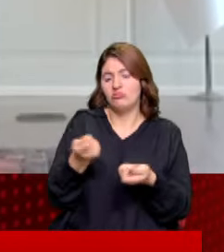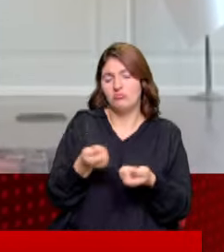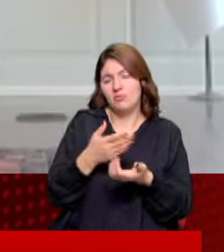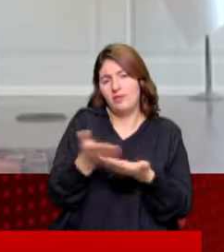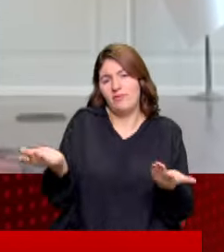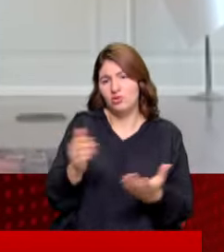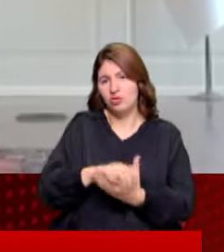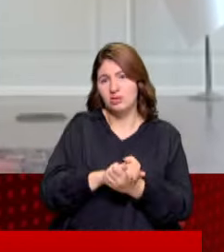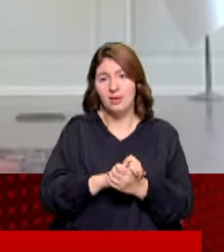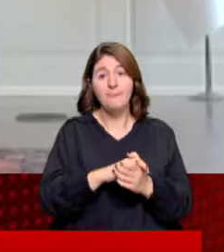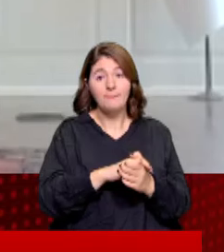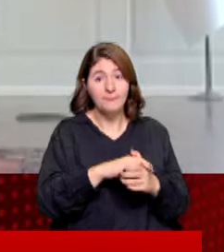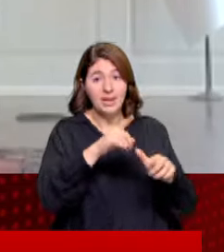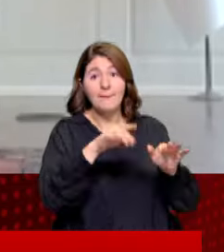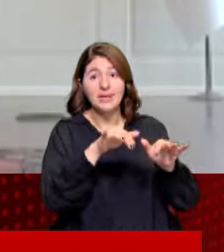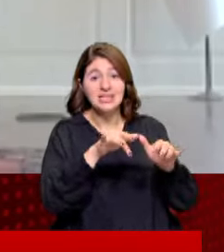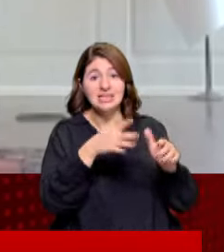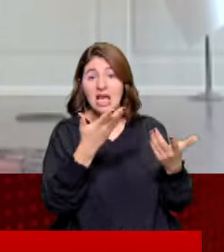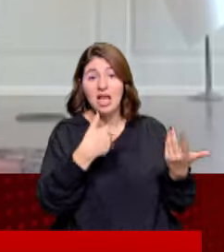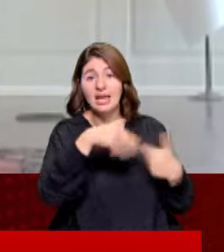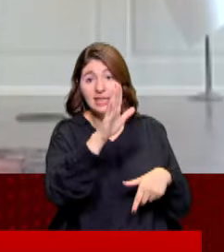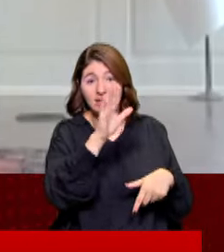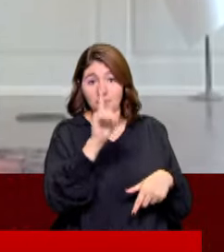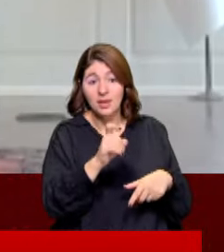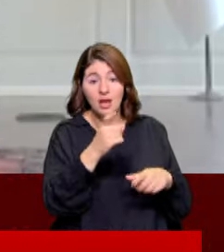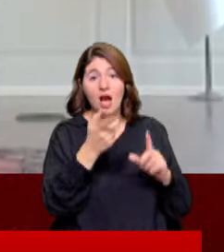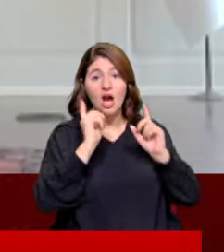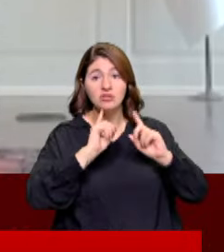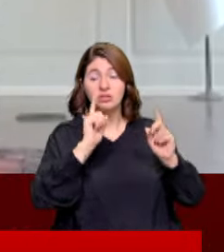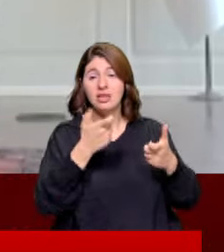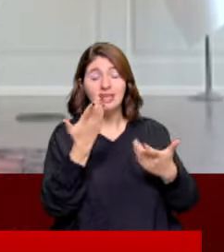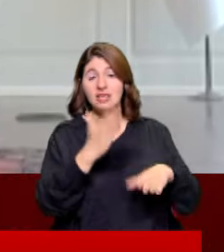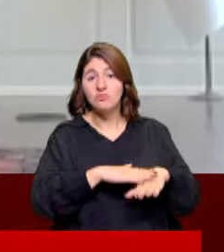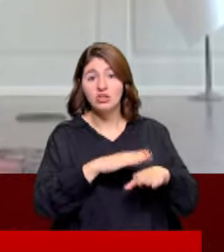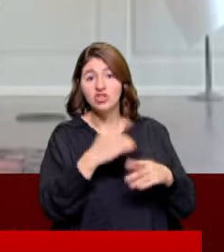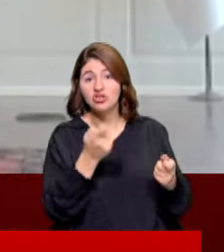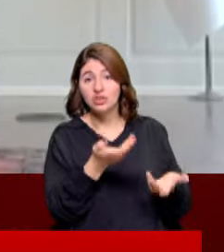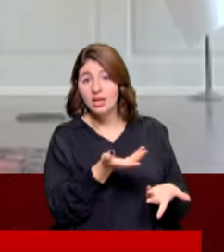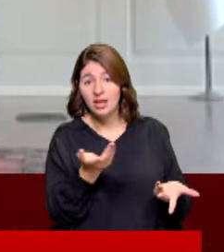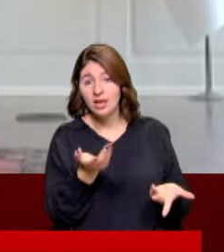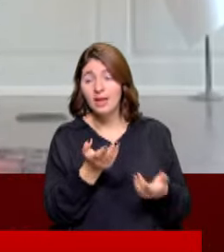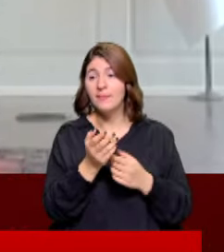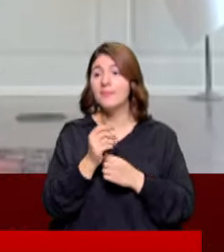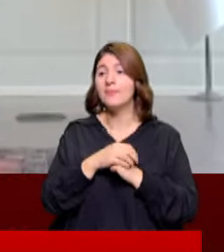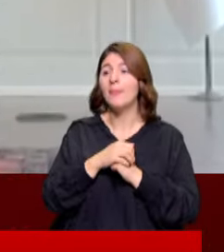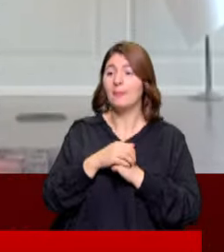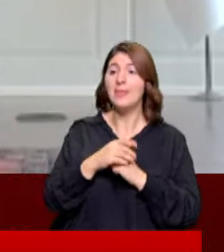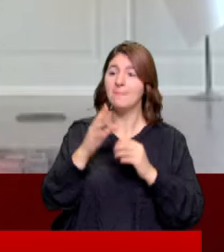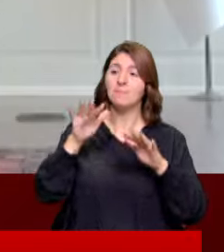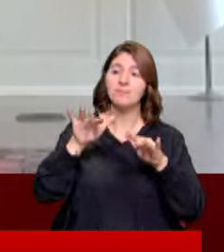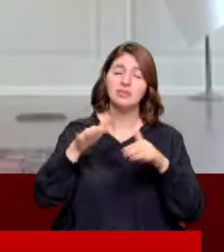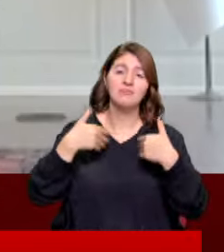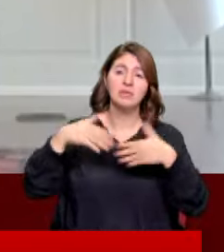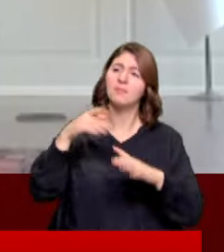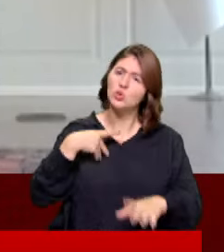çalışmalarımızı sürdüreceğiz. Efendim bilgisayarlar peki gitti mi? Nasıl yürüyecek işler evet. Şimdi? Evet, gitti.